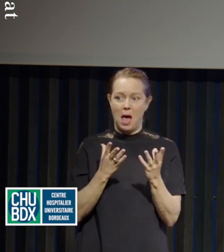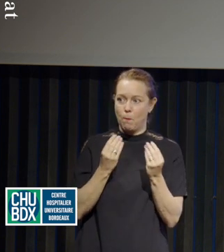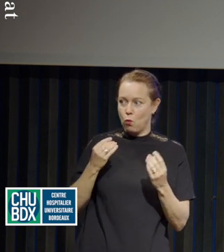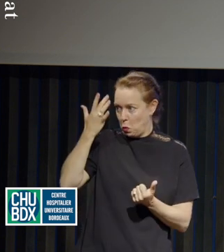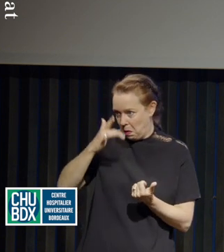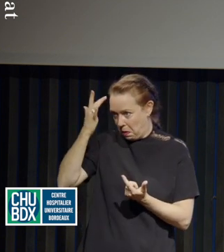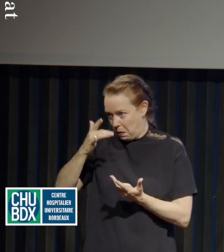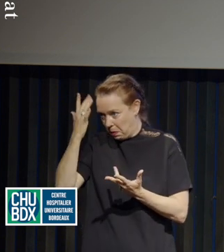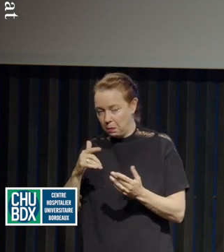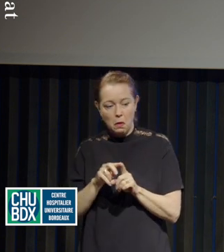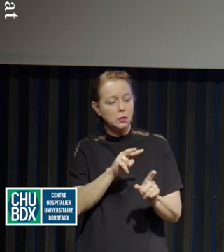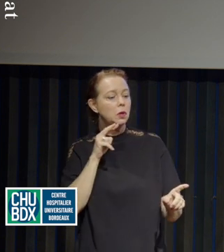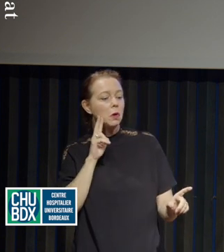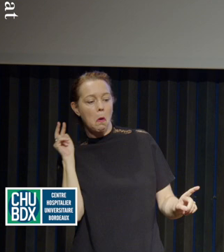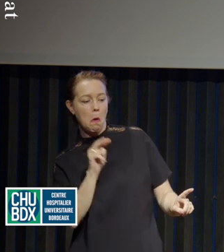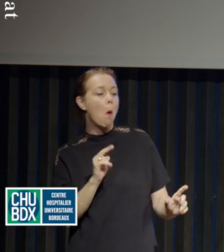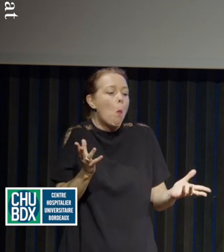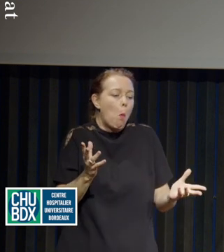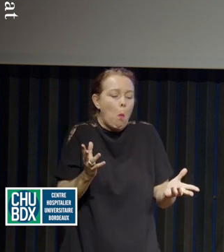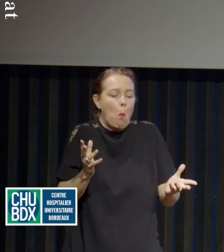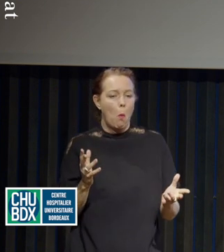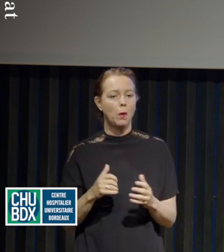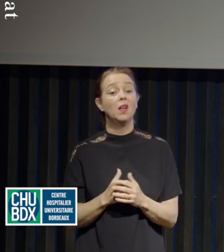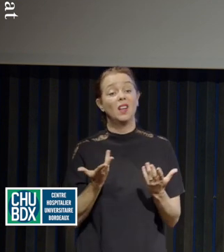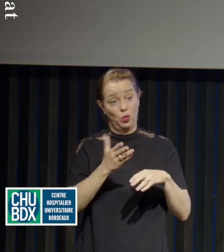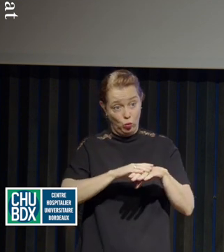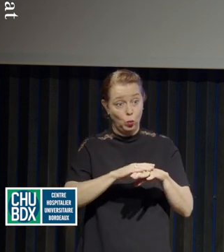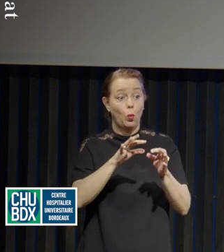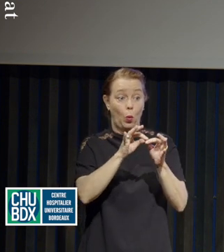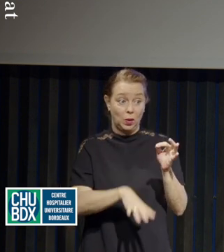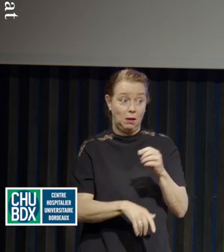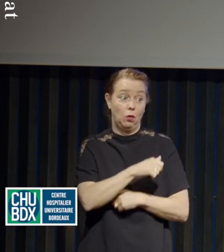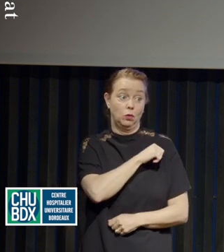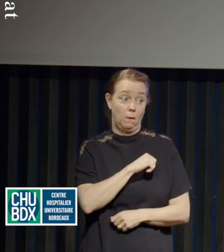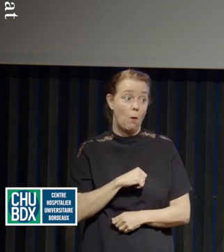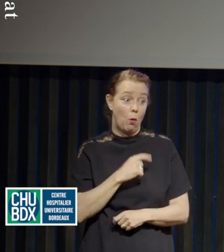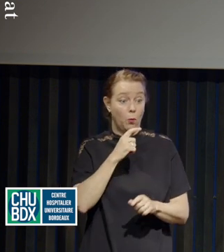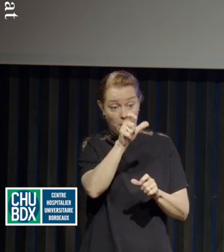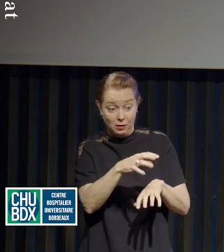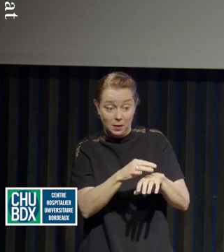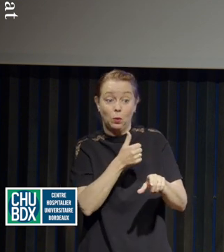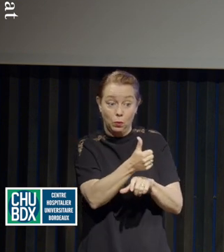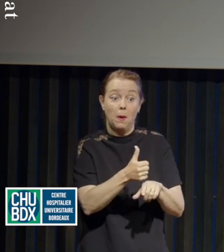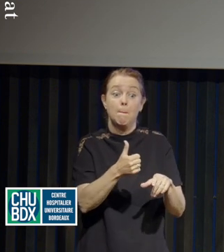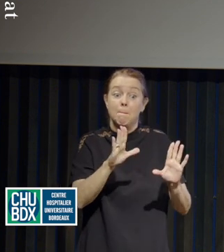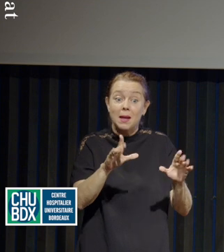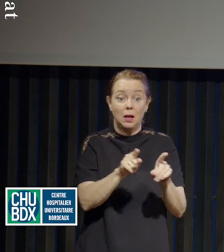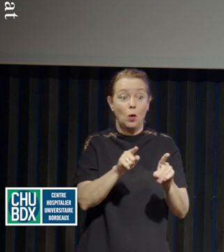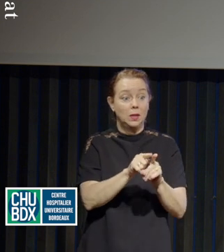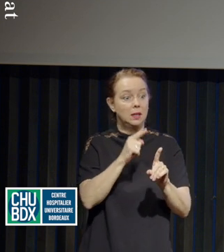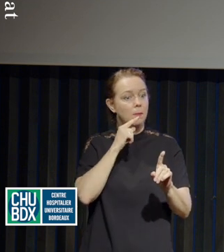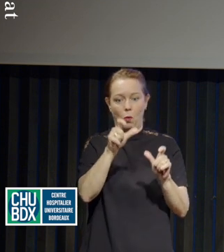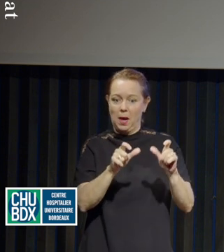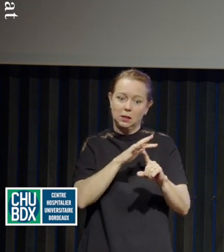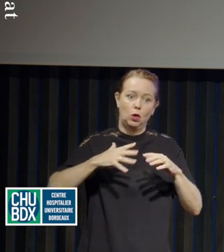souvent déconsidérés, avec des conséquences toxiques pour les patients, bien sûr, mais également pour leur entourage